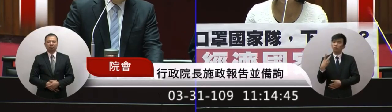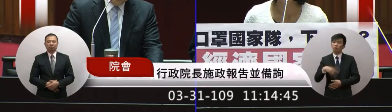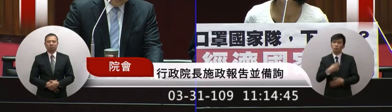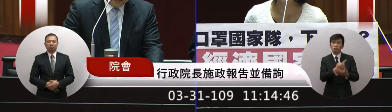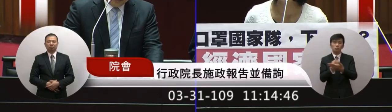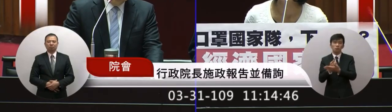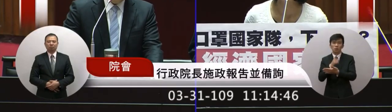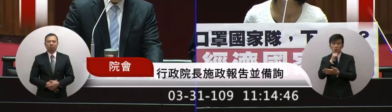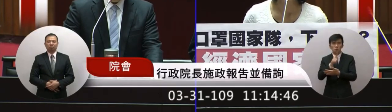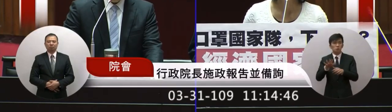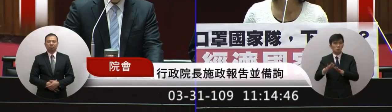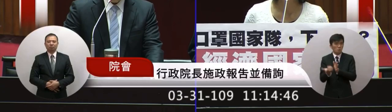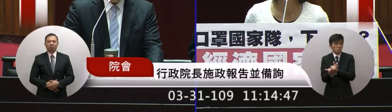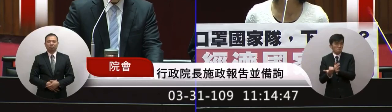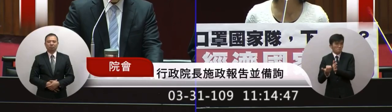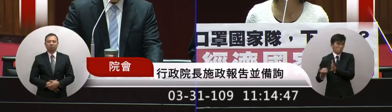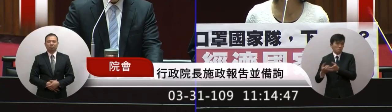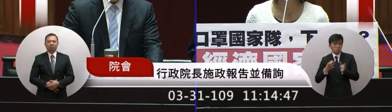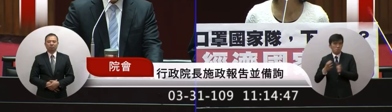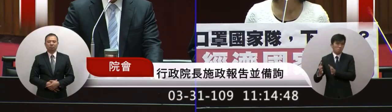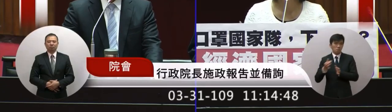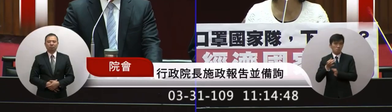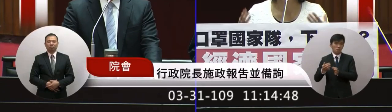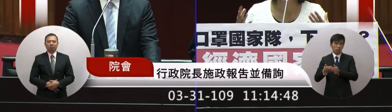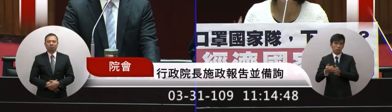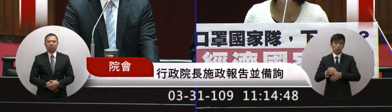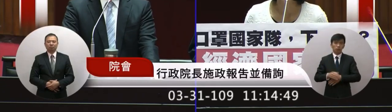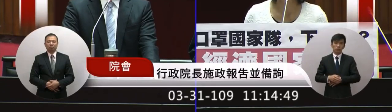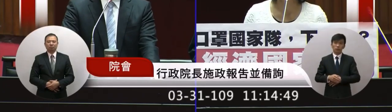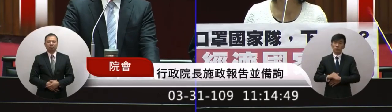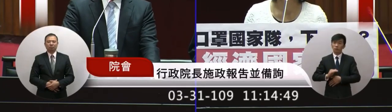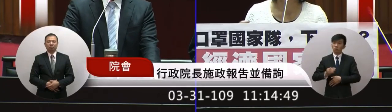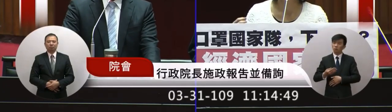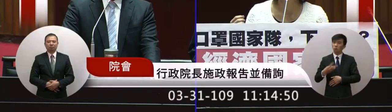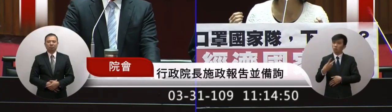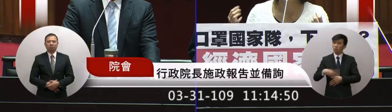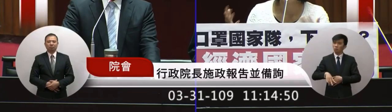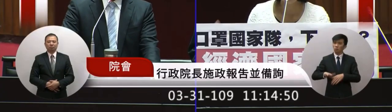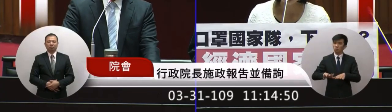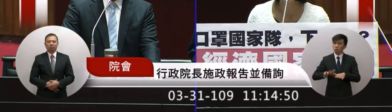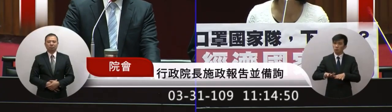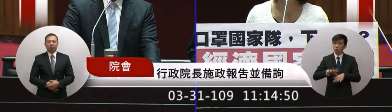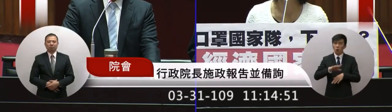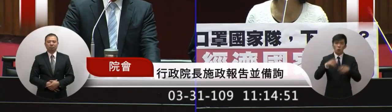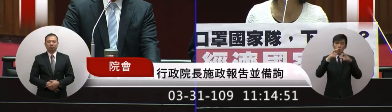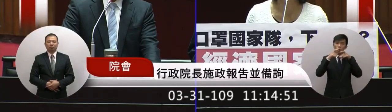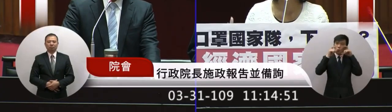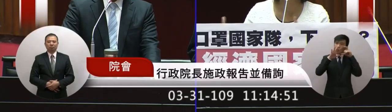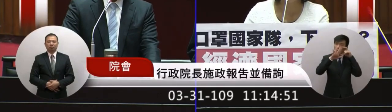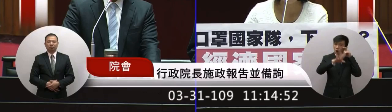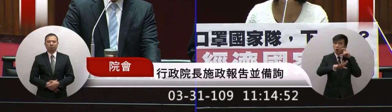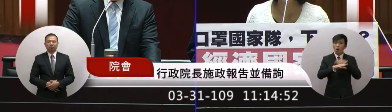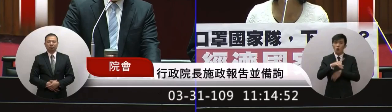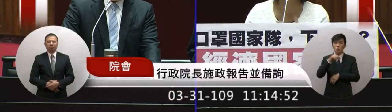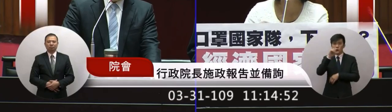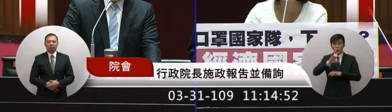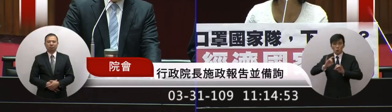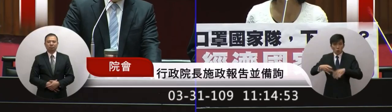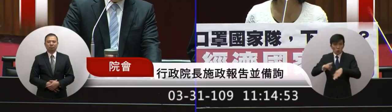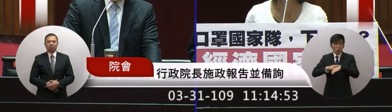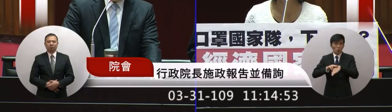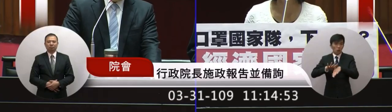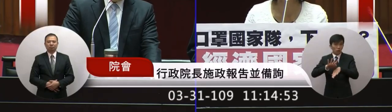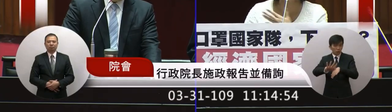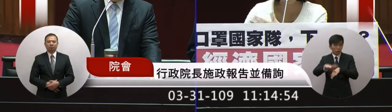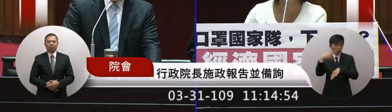前布局、超前部署。但是现在在除了戴口罩，然后有消毒酒精之外，下一步人